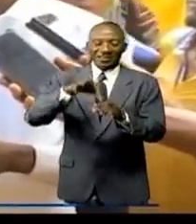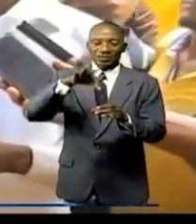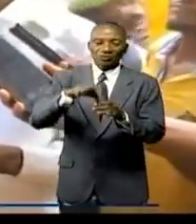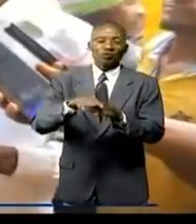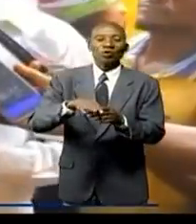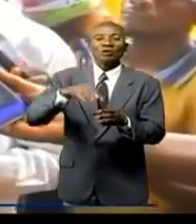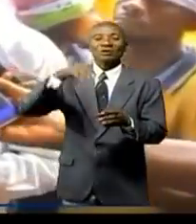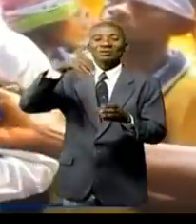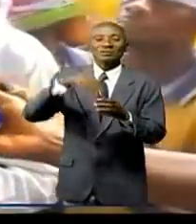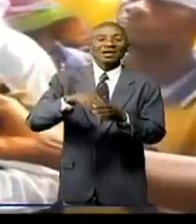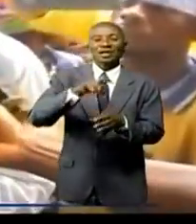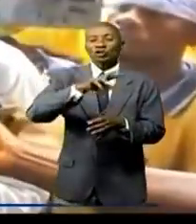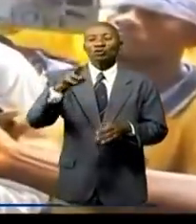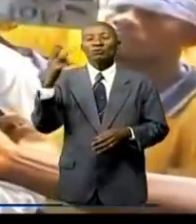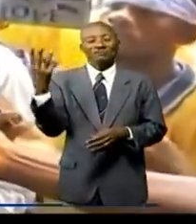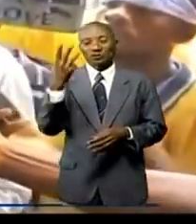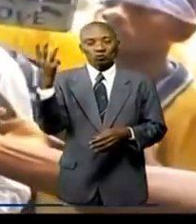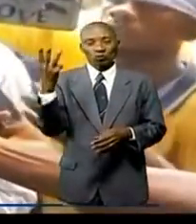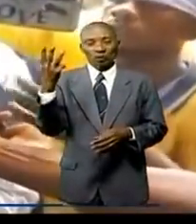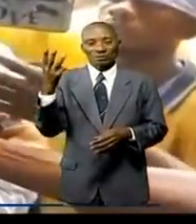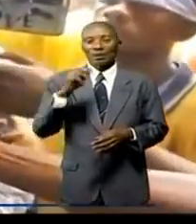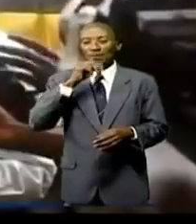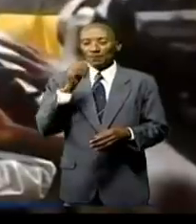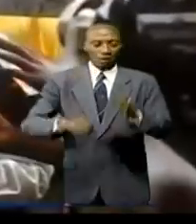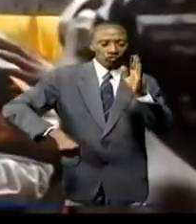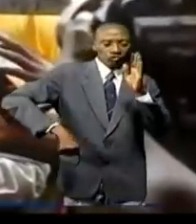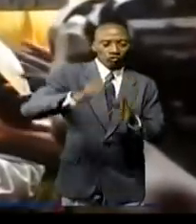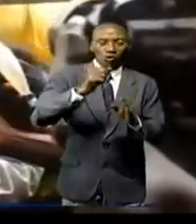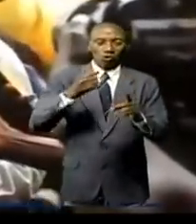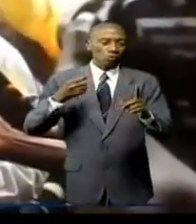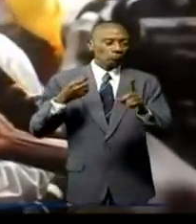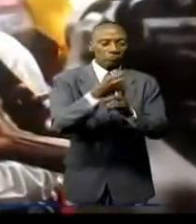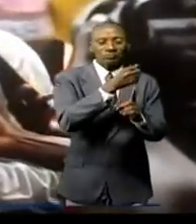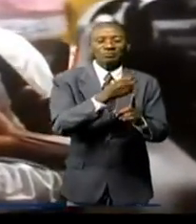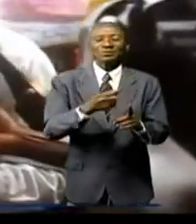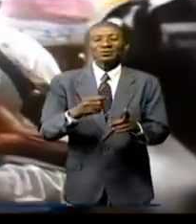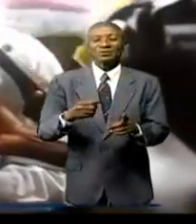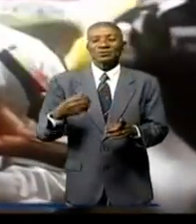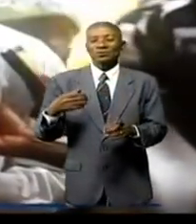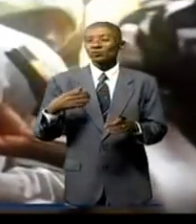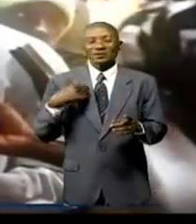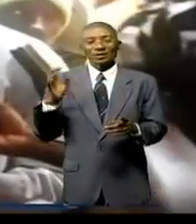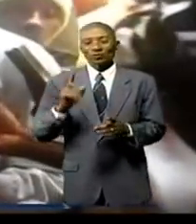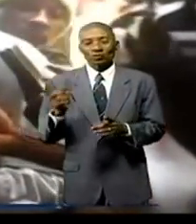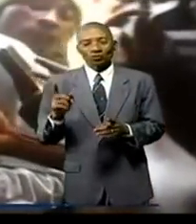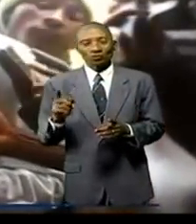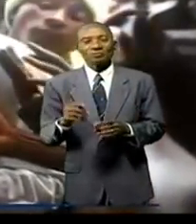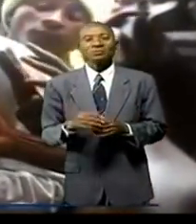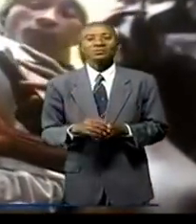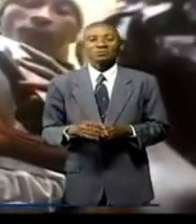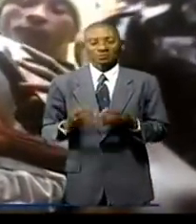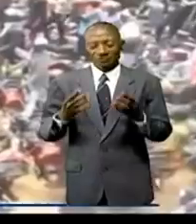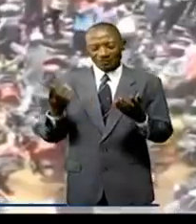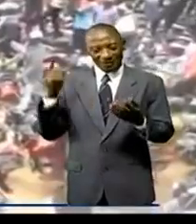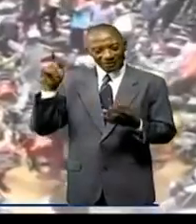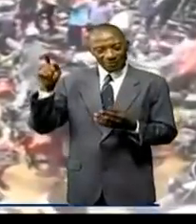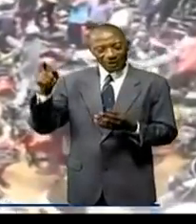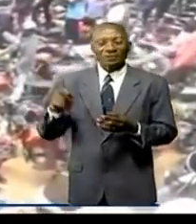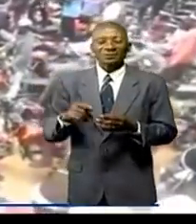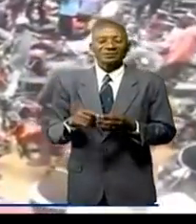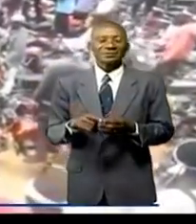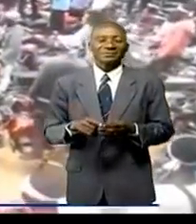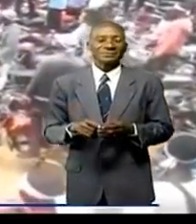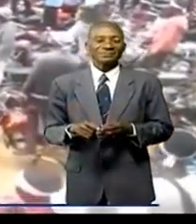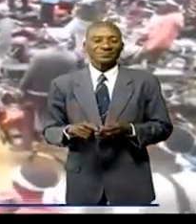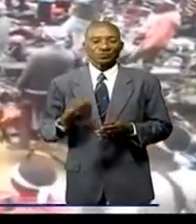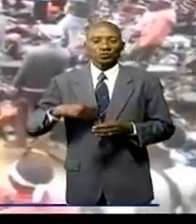les dirigeants. Jean Mossété, porte-parole des associations de motards, a lu leur mémorandum. Nous, motards